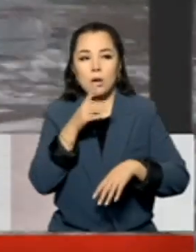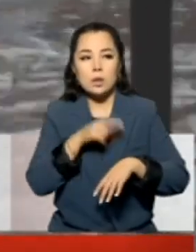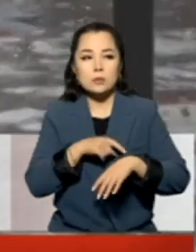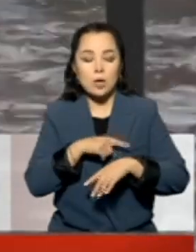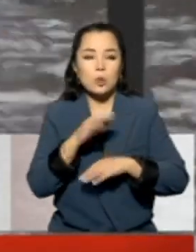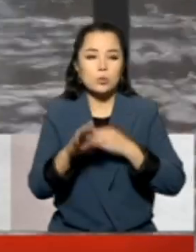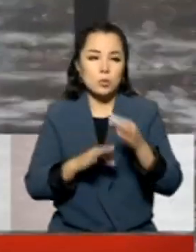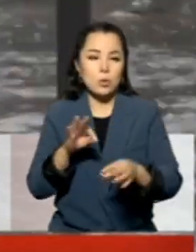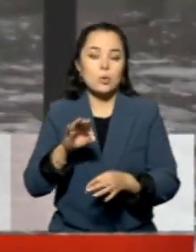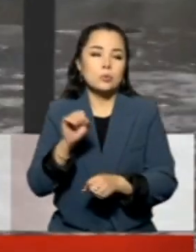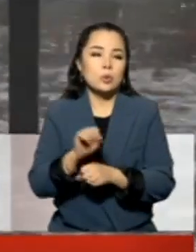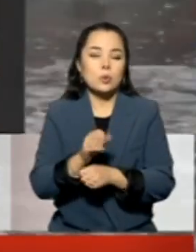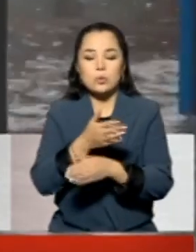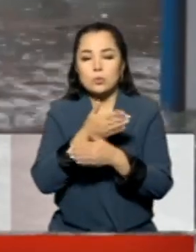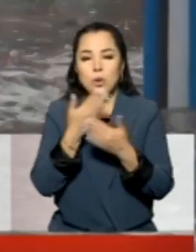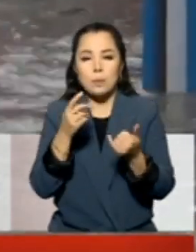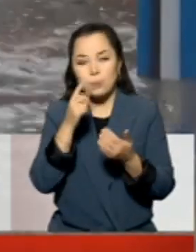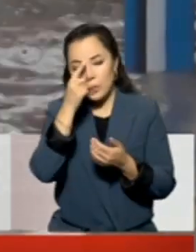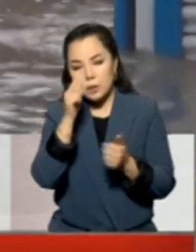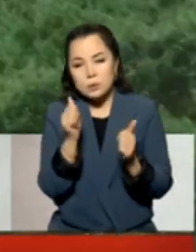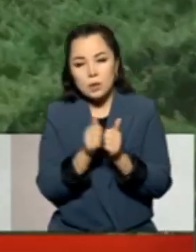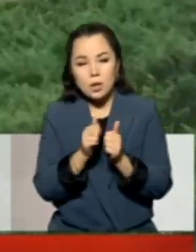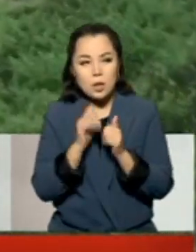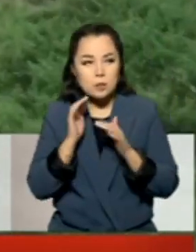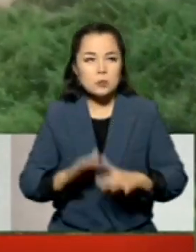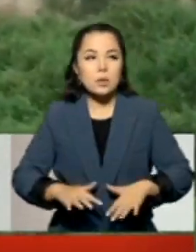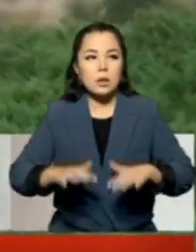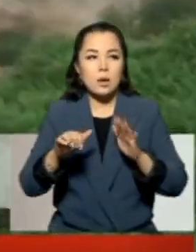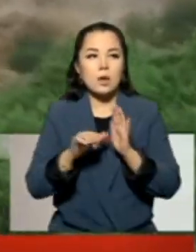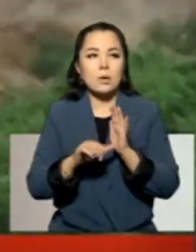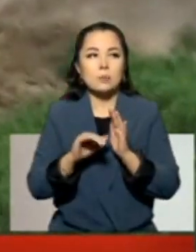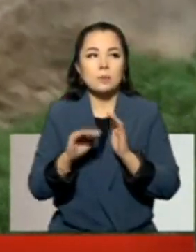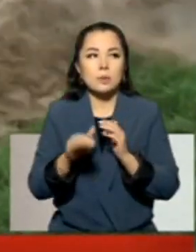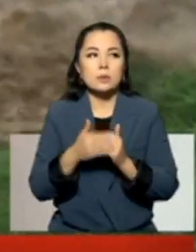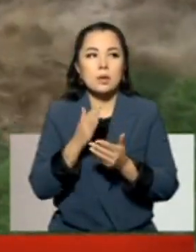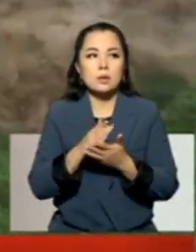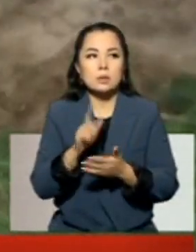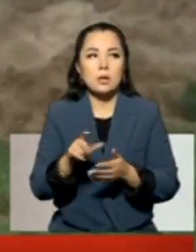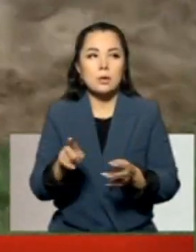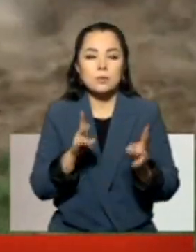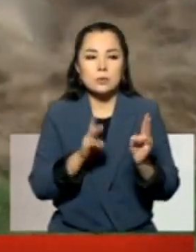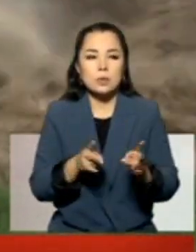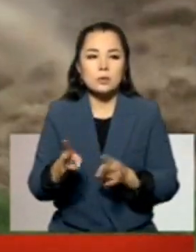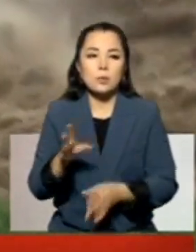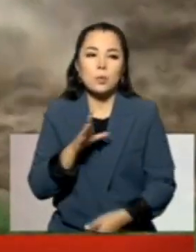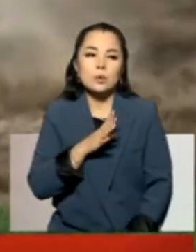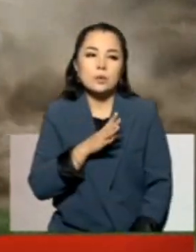толастамаған. Ал көршілес Бангладеште тасқыннан 60 мыңдай адам зардап шекті.